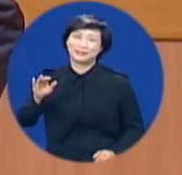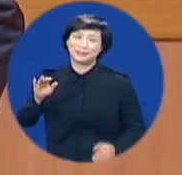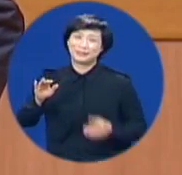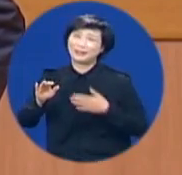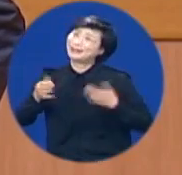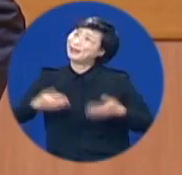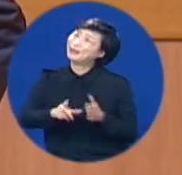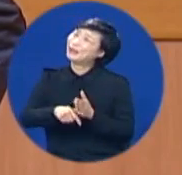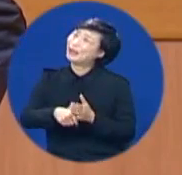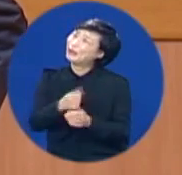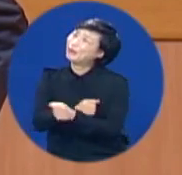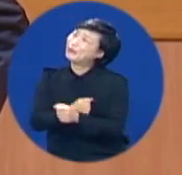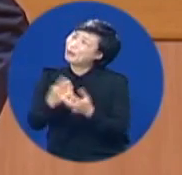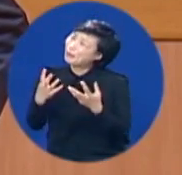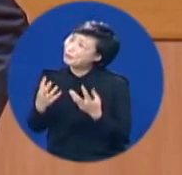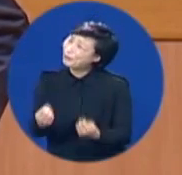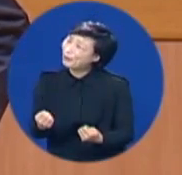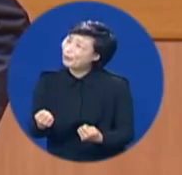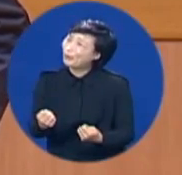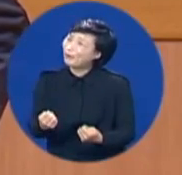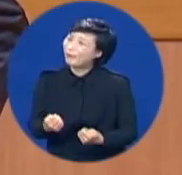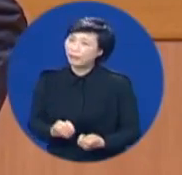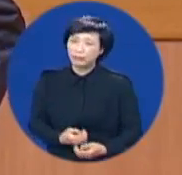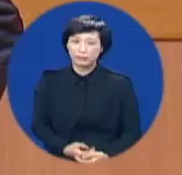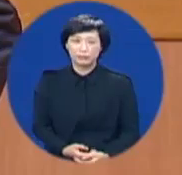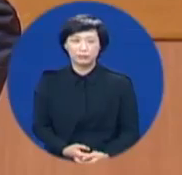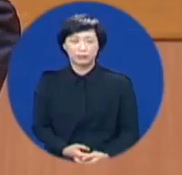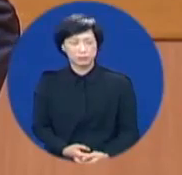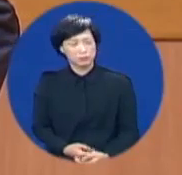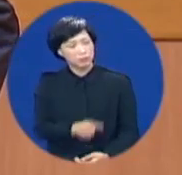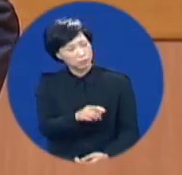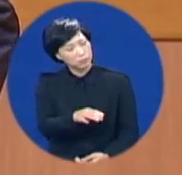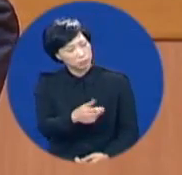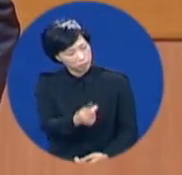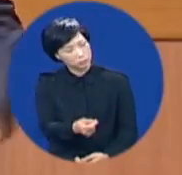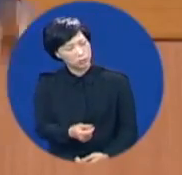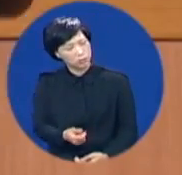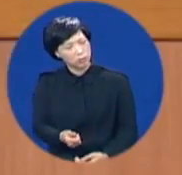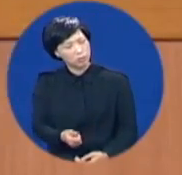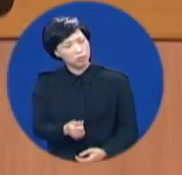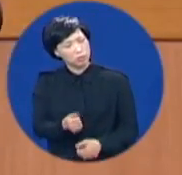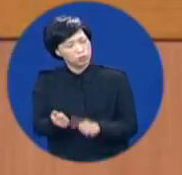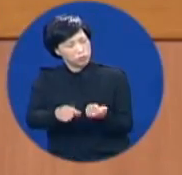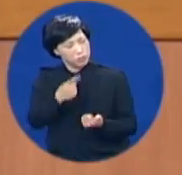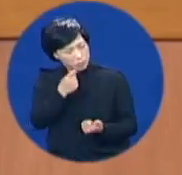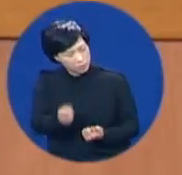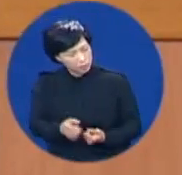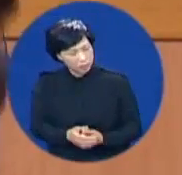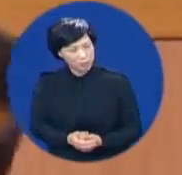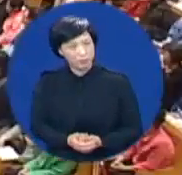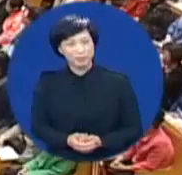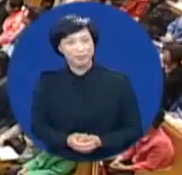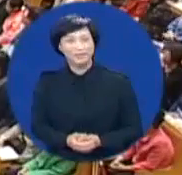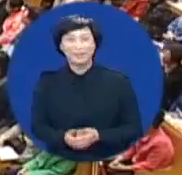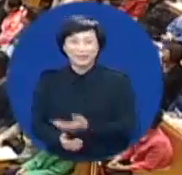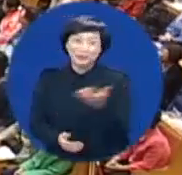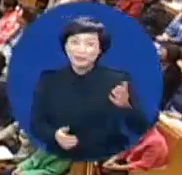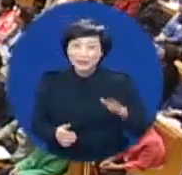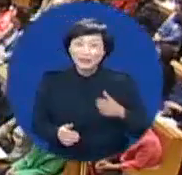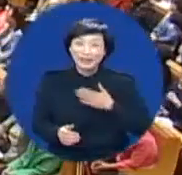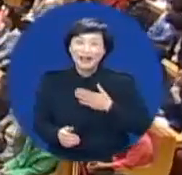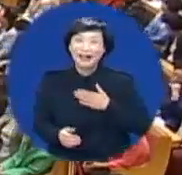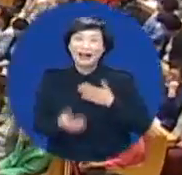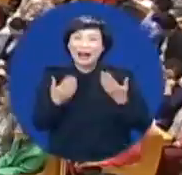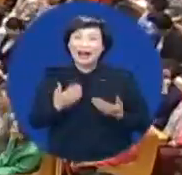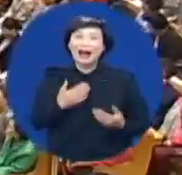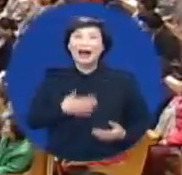나 날 때 그렇게 죽을 뻔하셨어요? 그랬더니 죽을 뻔했대요. 지금 내가 그걸 어떻게 아느냐.